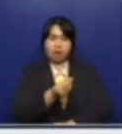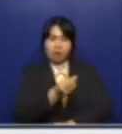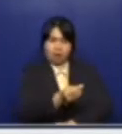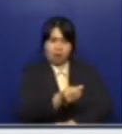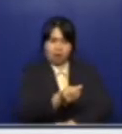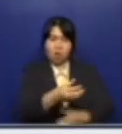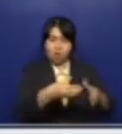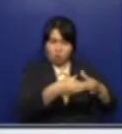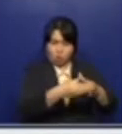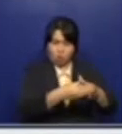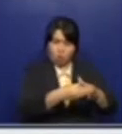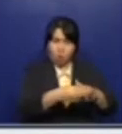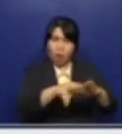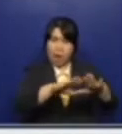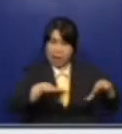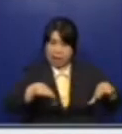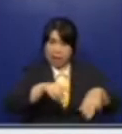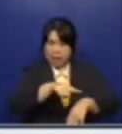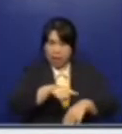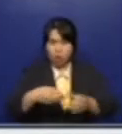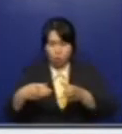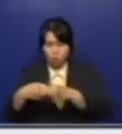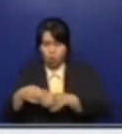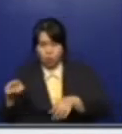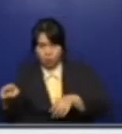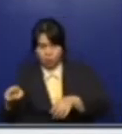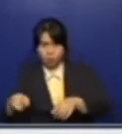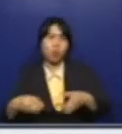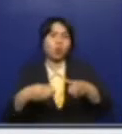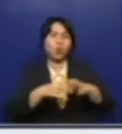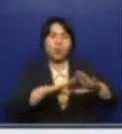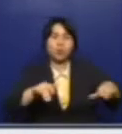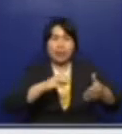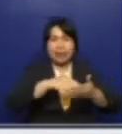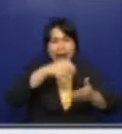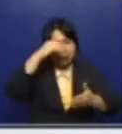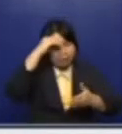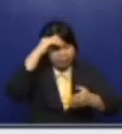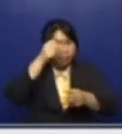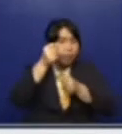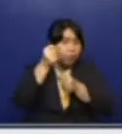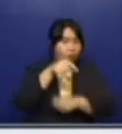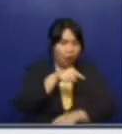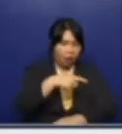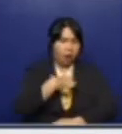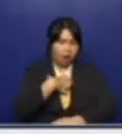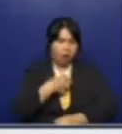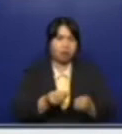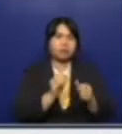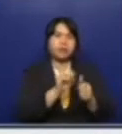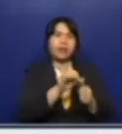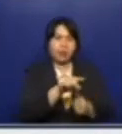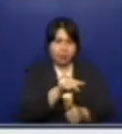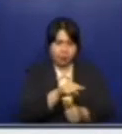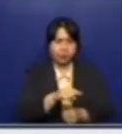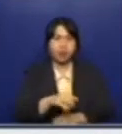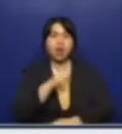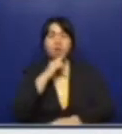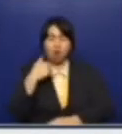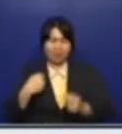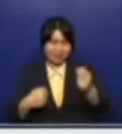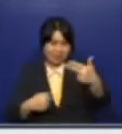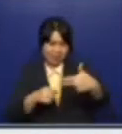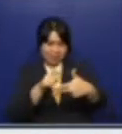ทั้งสองฝ่ายหมายถึงว่าทางนิสิตนักศึกษาที่ออกมาเนี่ย การเรียกร้องมี3ข้อด้